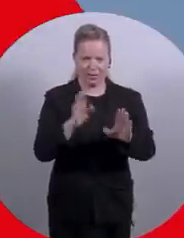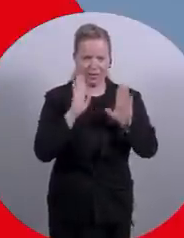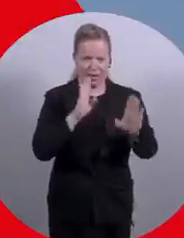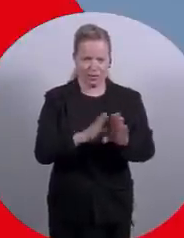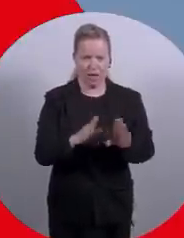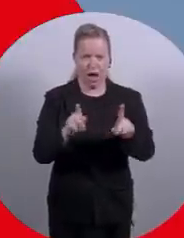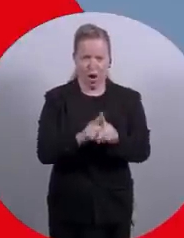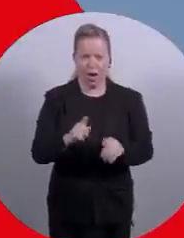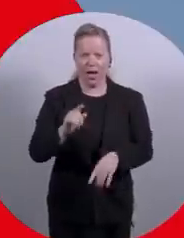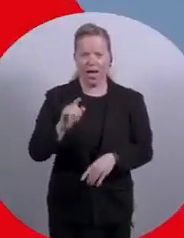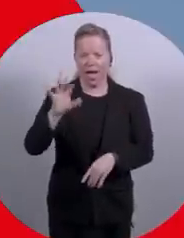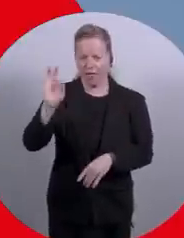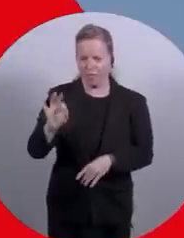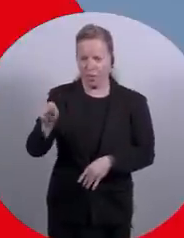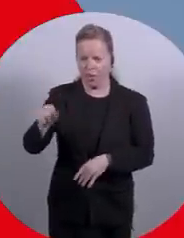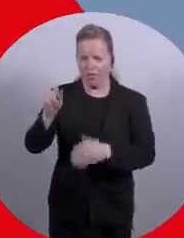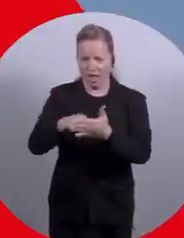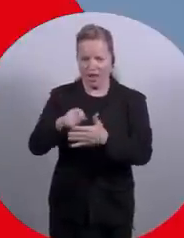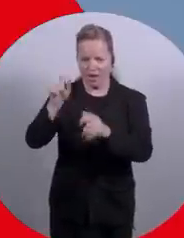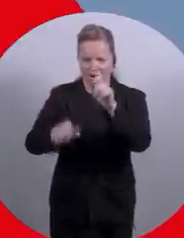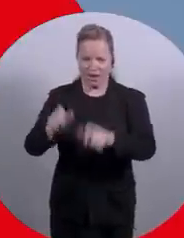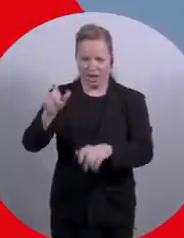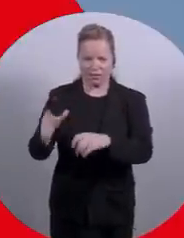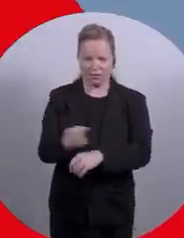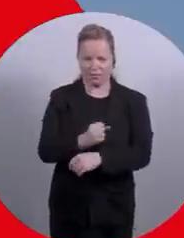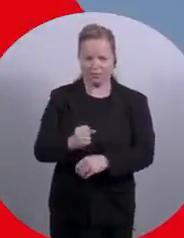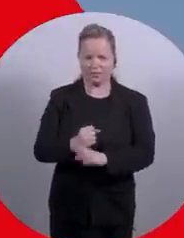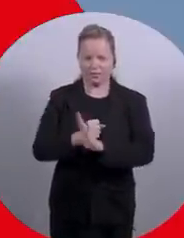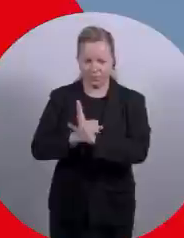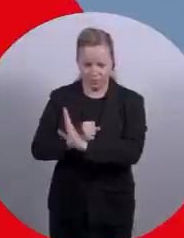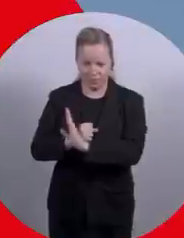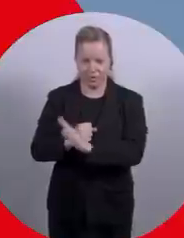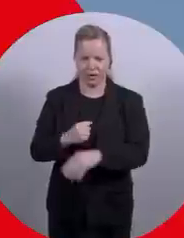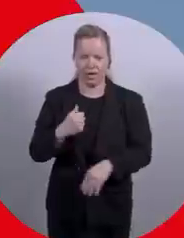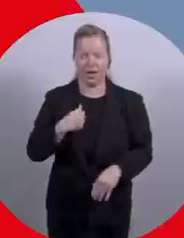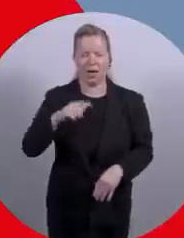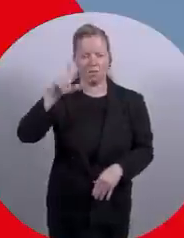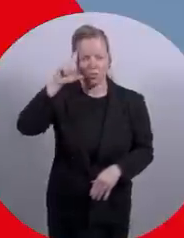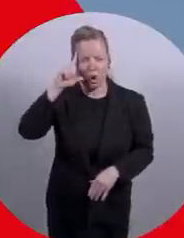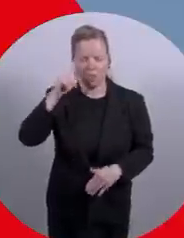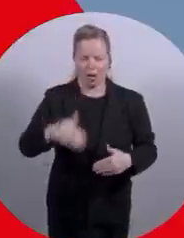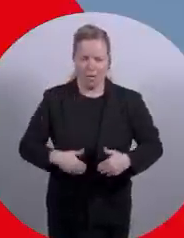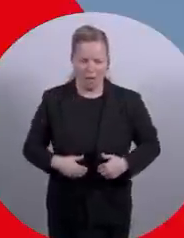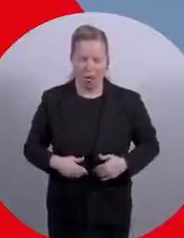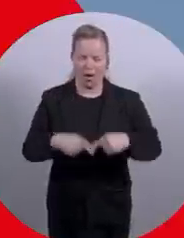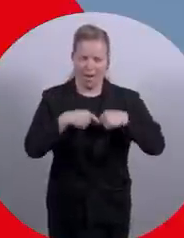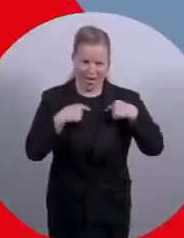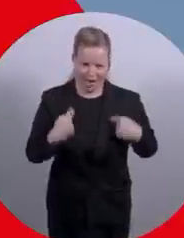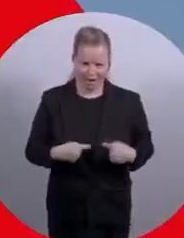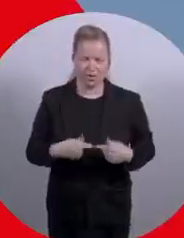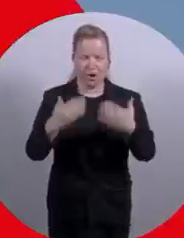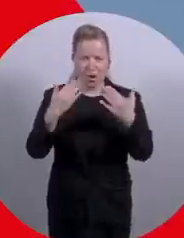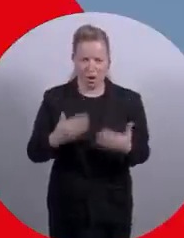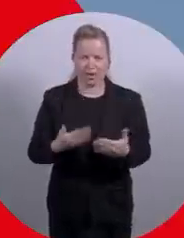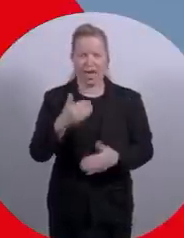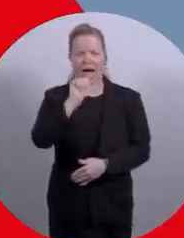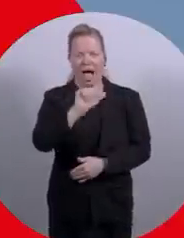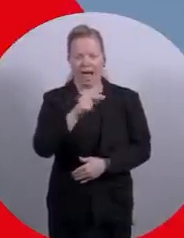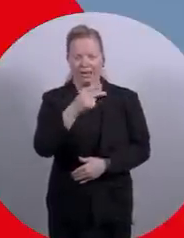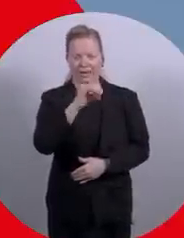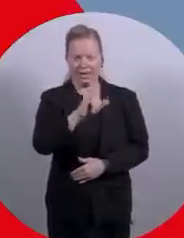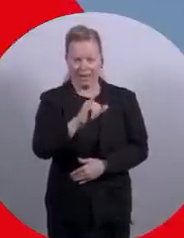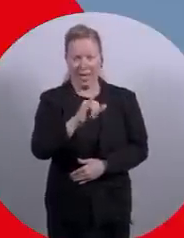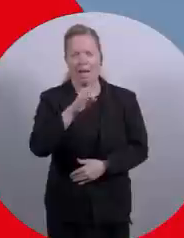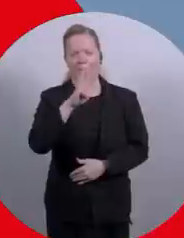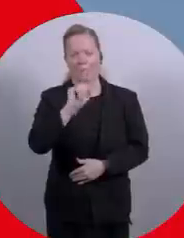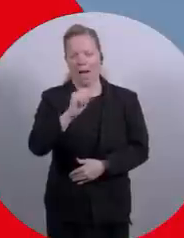solche Wählerinnen und so komme ich auch schon zum Schluss ich kann euch mit Kopf mit Bauch und mit Herz heute den an die wahr bleiben fehlen